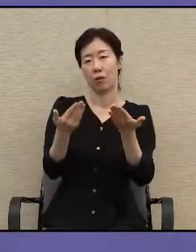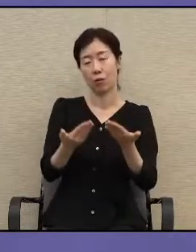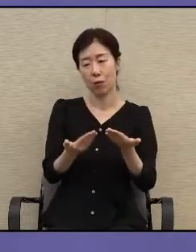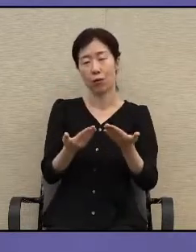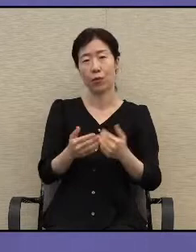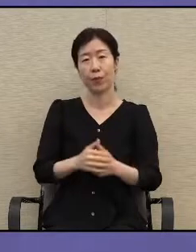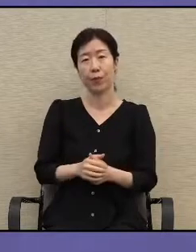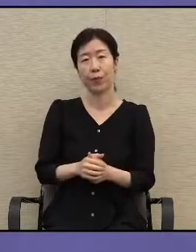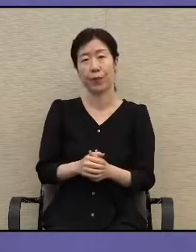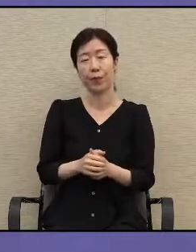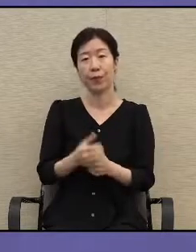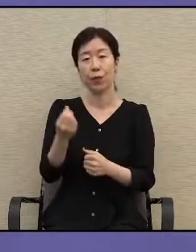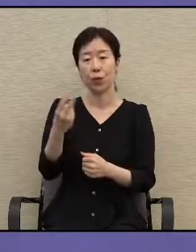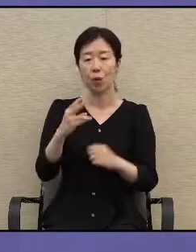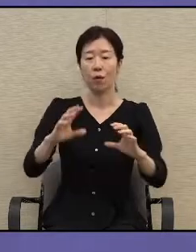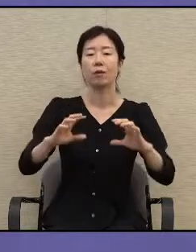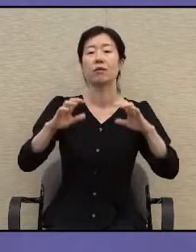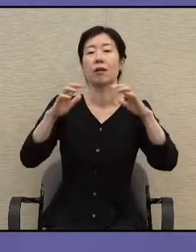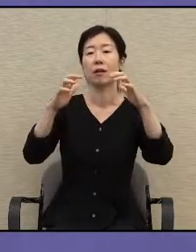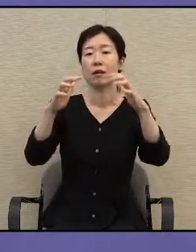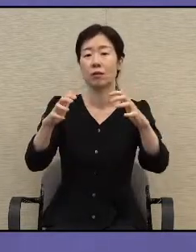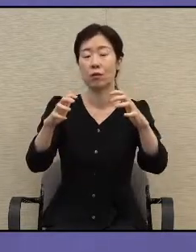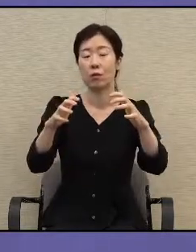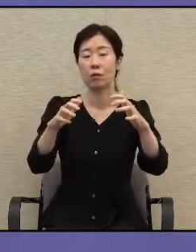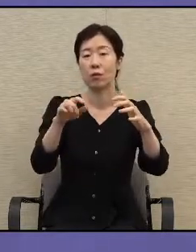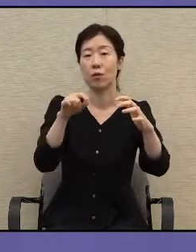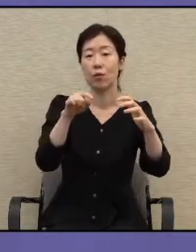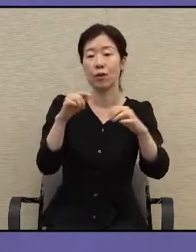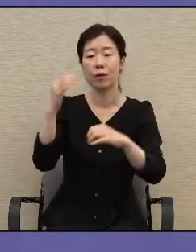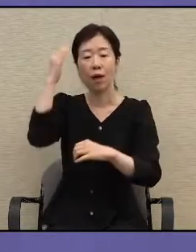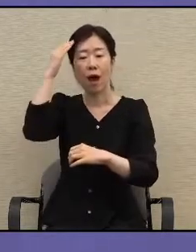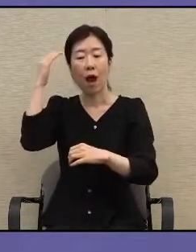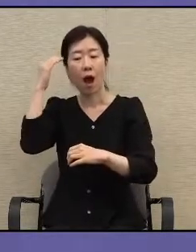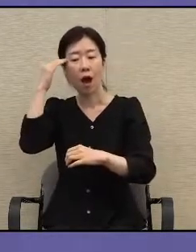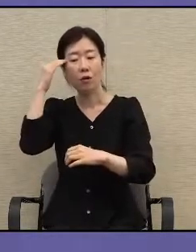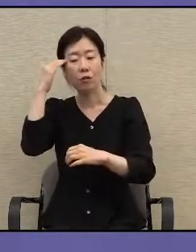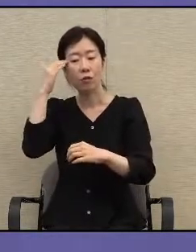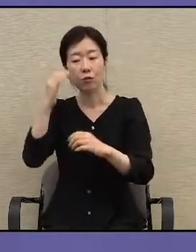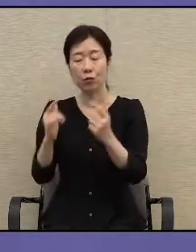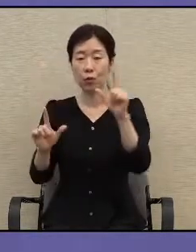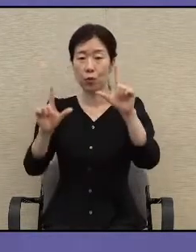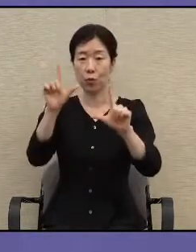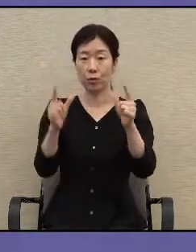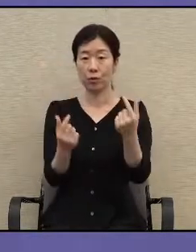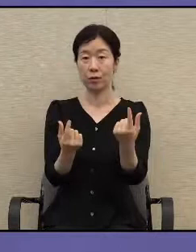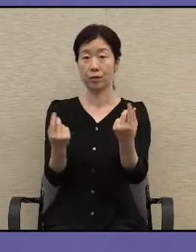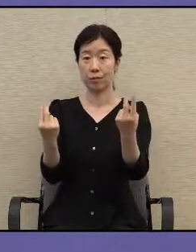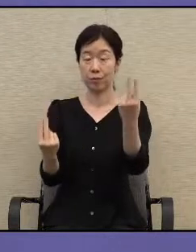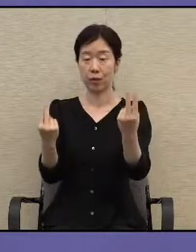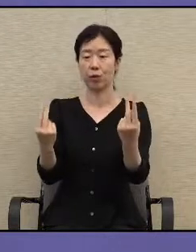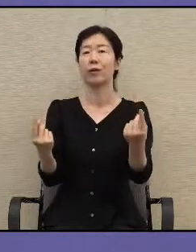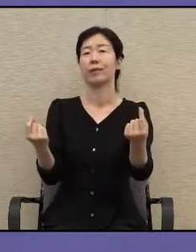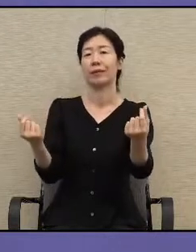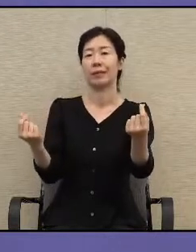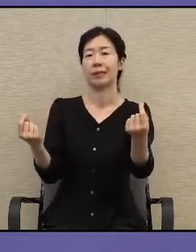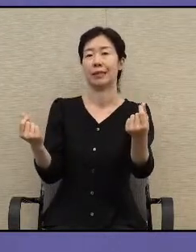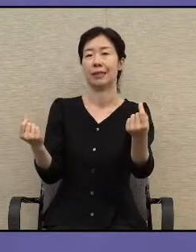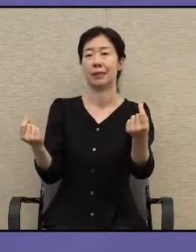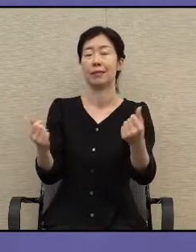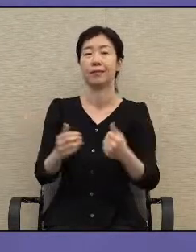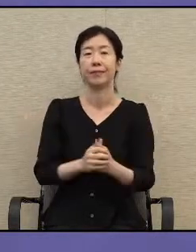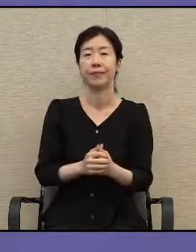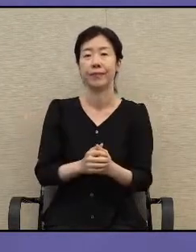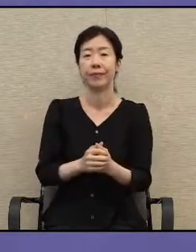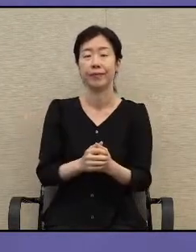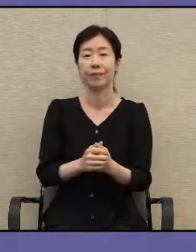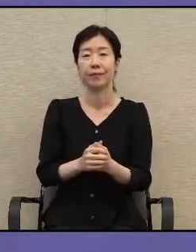있고 이러한 전 세계적인 경향은 우리나라 한국 상황과도 다르지 않습니다. 우리나라 정신건강 실태를 조금 여러